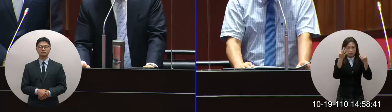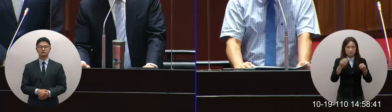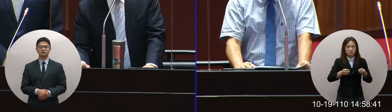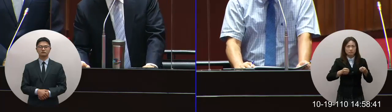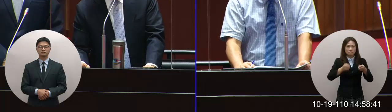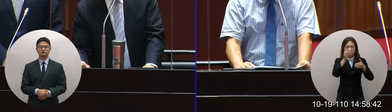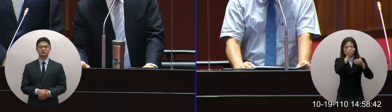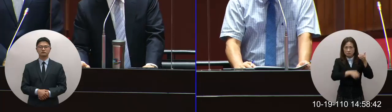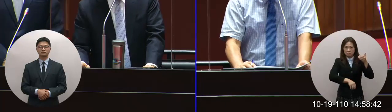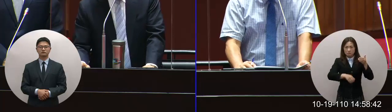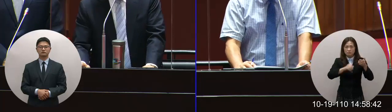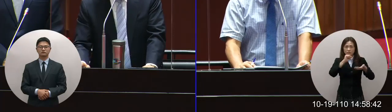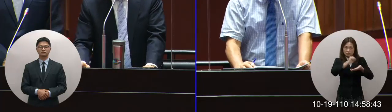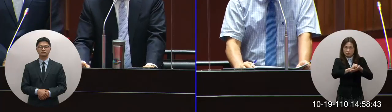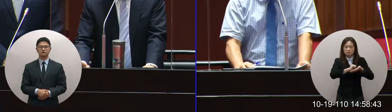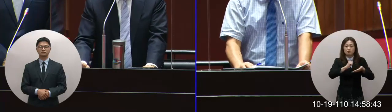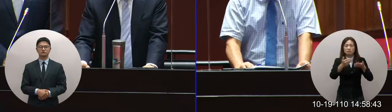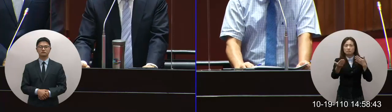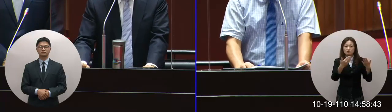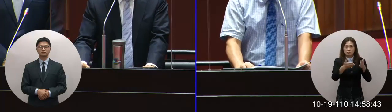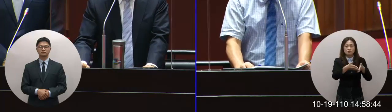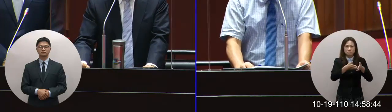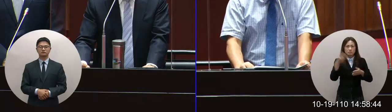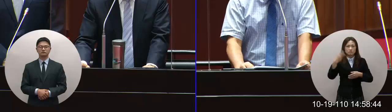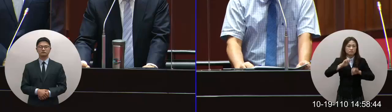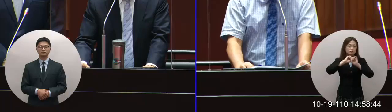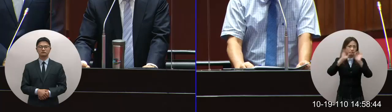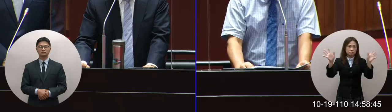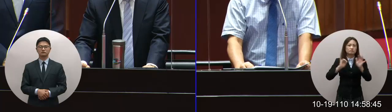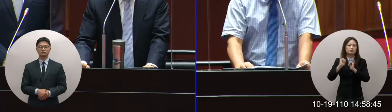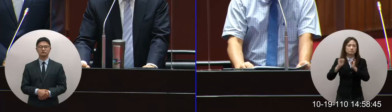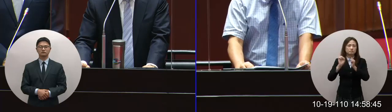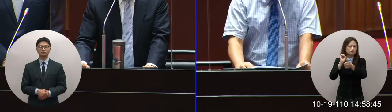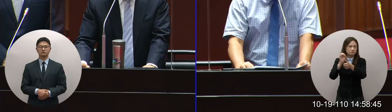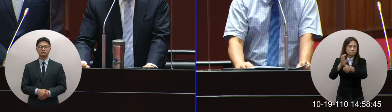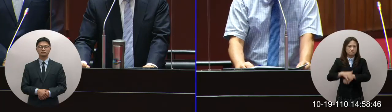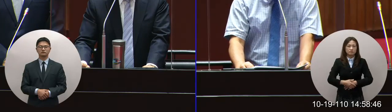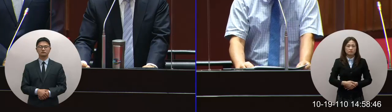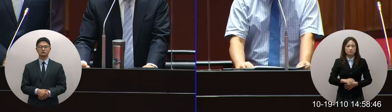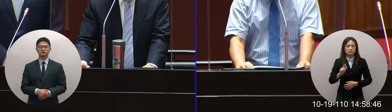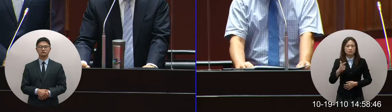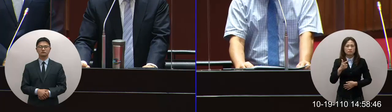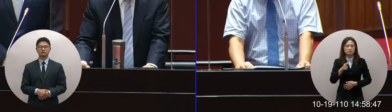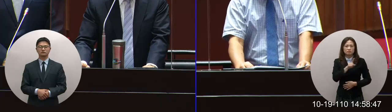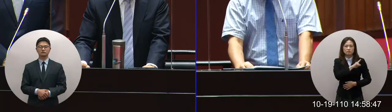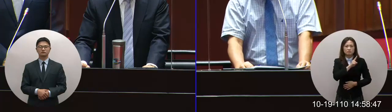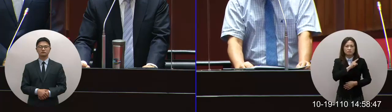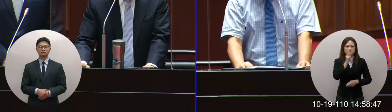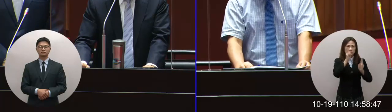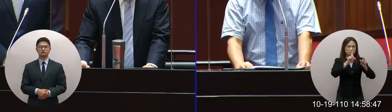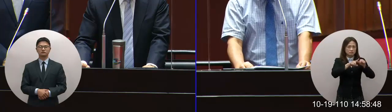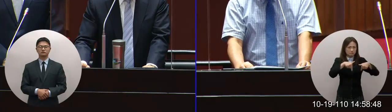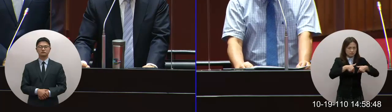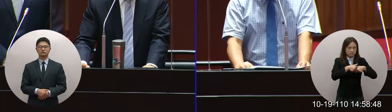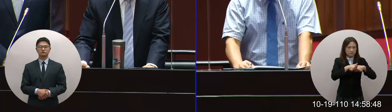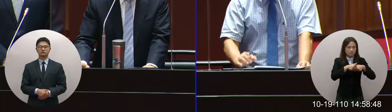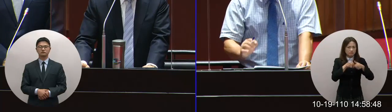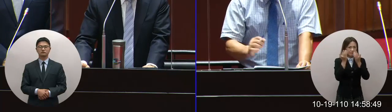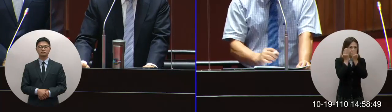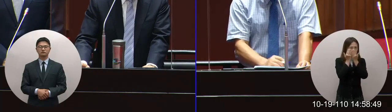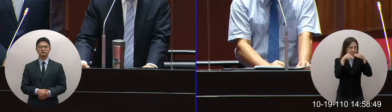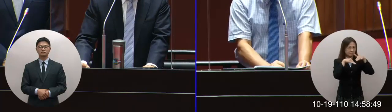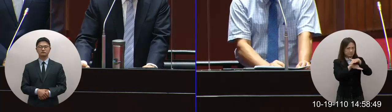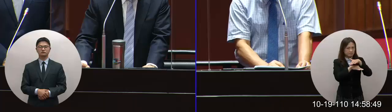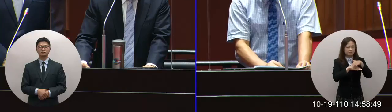指标、哦、要明确向国人来做报告、哦、而不是藏在指挥中心的心里面、哦、